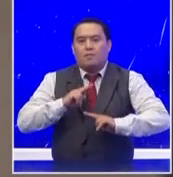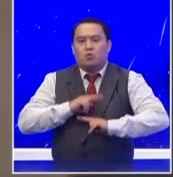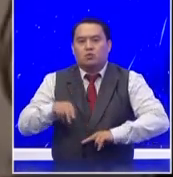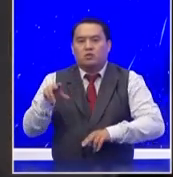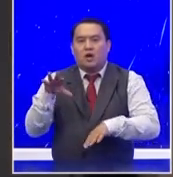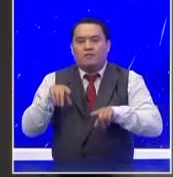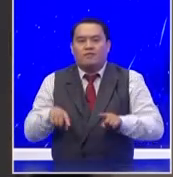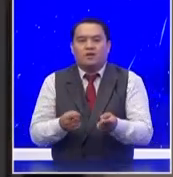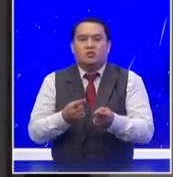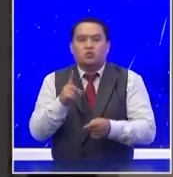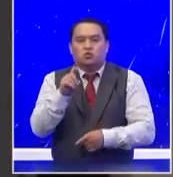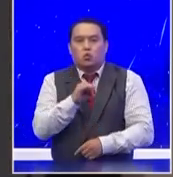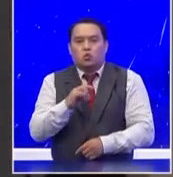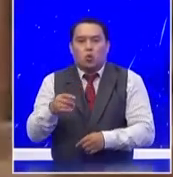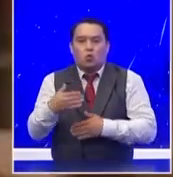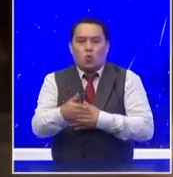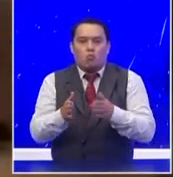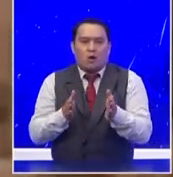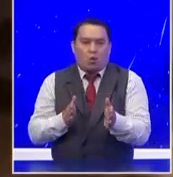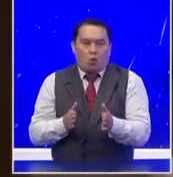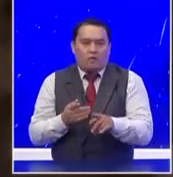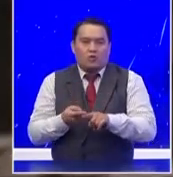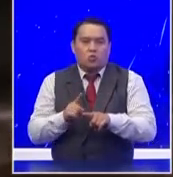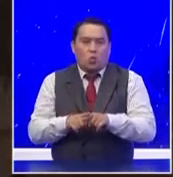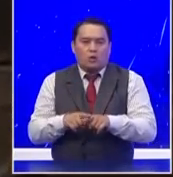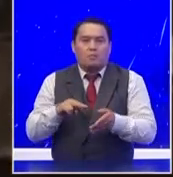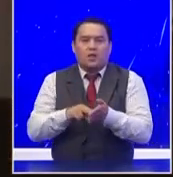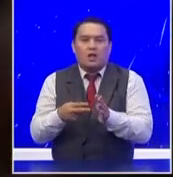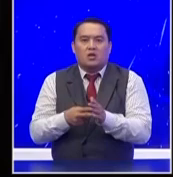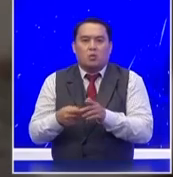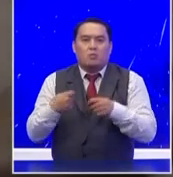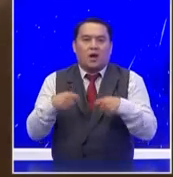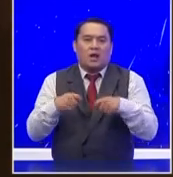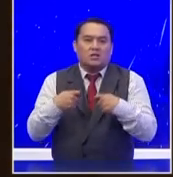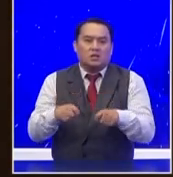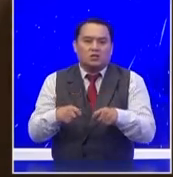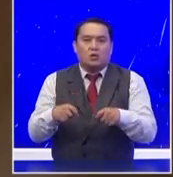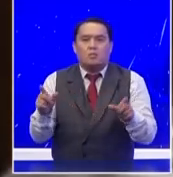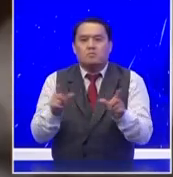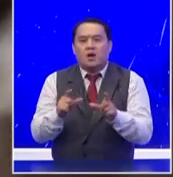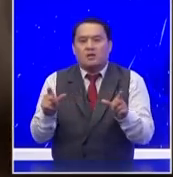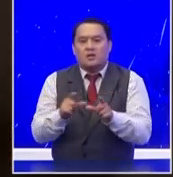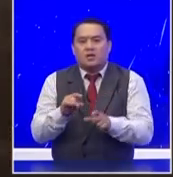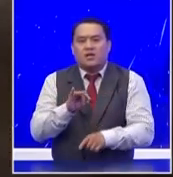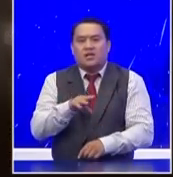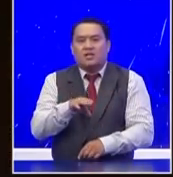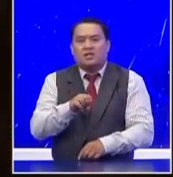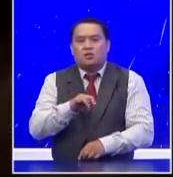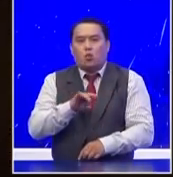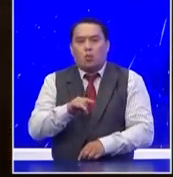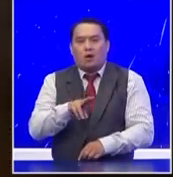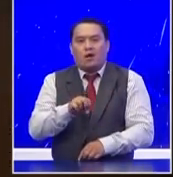департамента изъяли около 100 тонн упаковок препаратов, которые изготовители планировали реализовать под торговыми названиями Регидрон